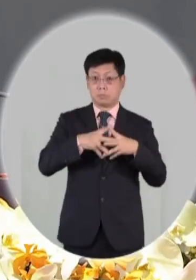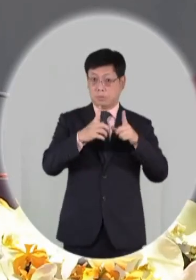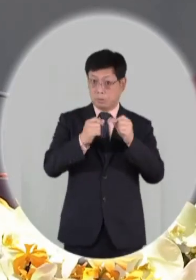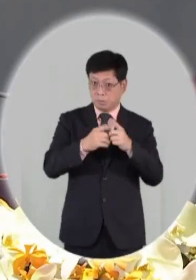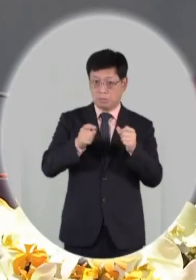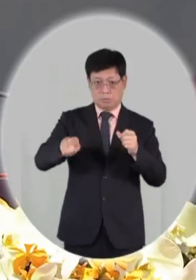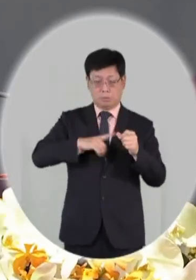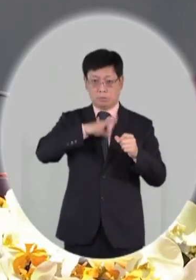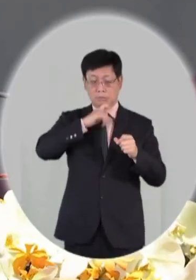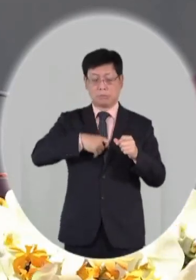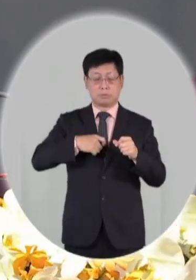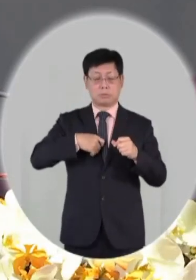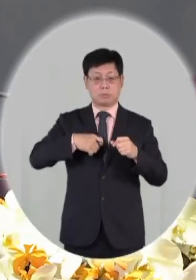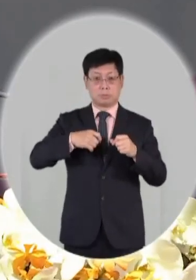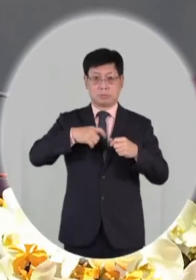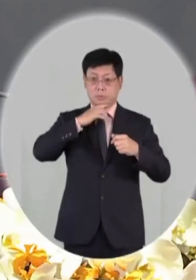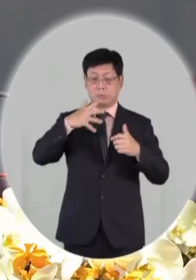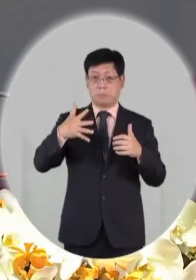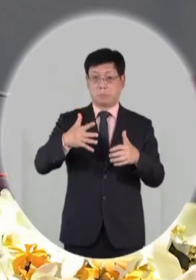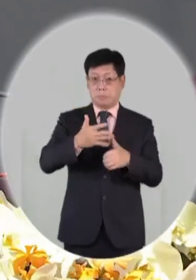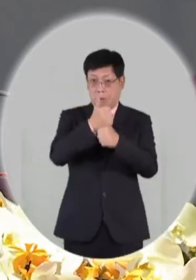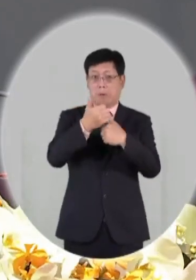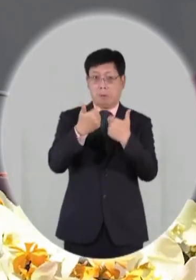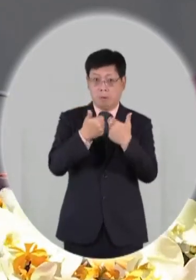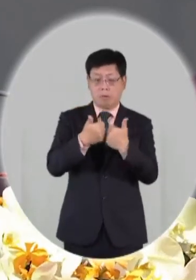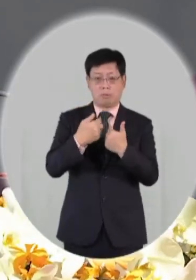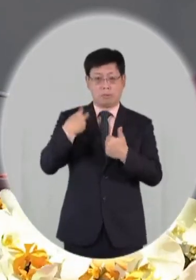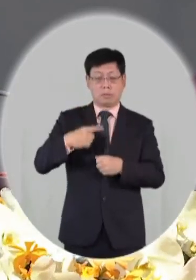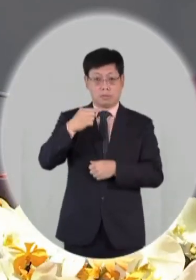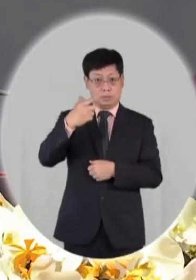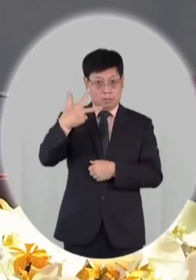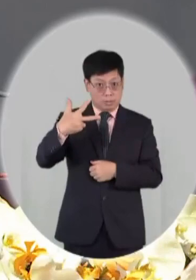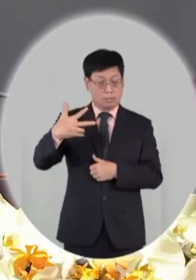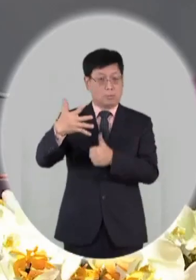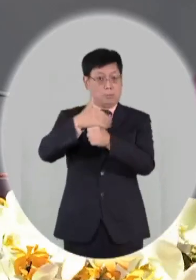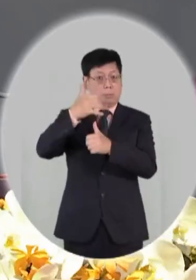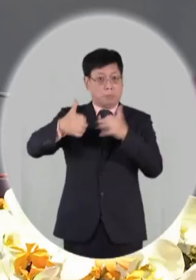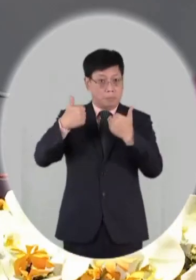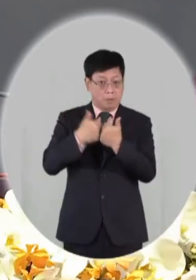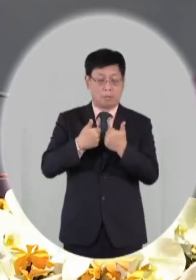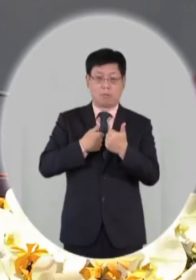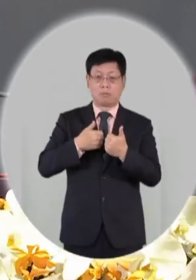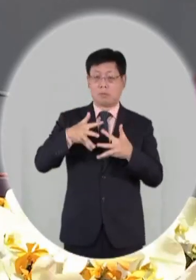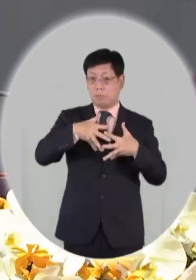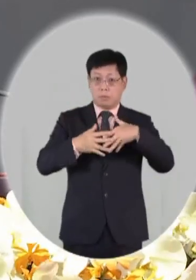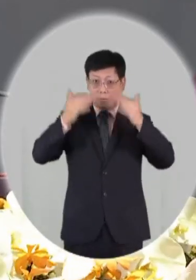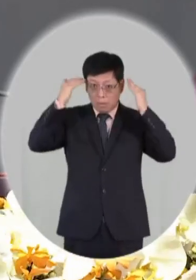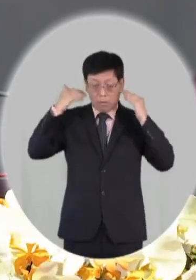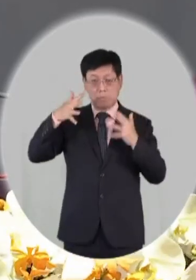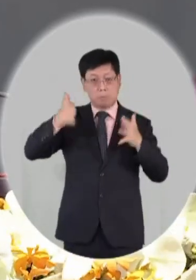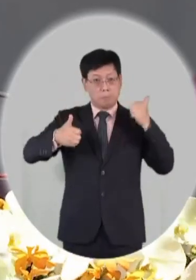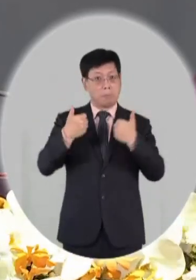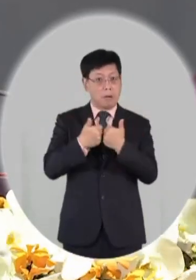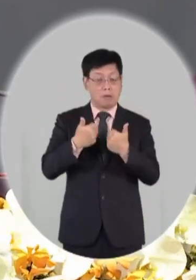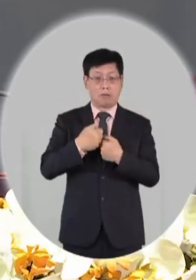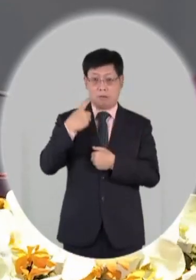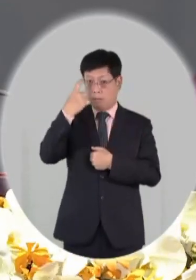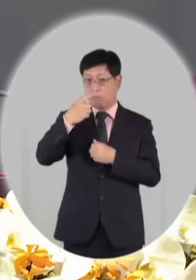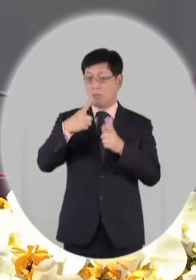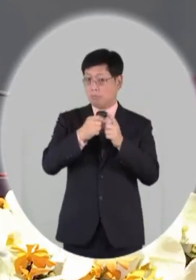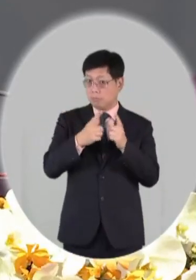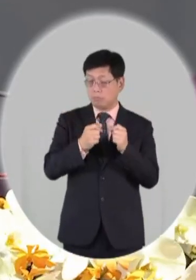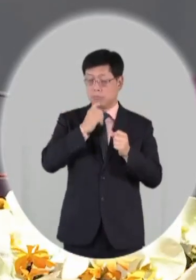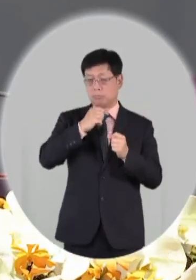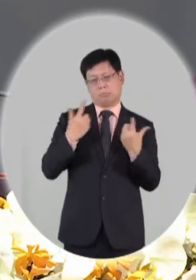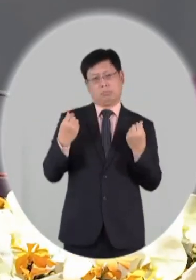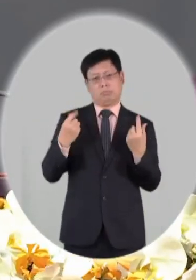署峰会、 G7 领袖峰会、美韩联署峰会、欧日领袖峰